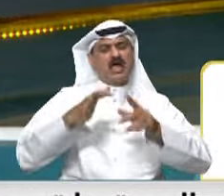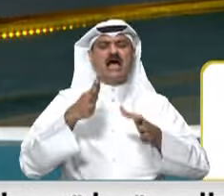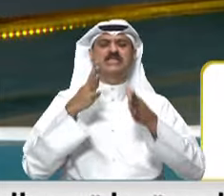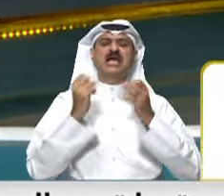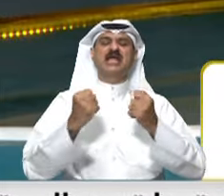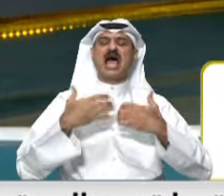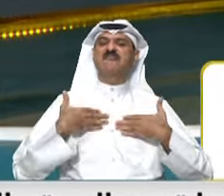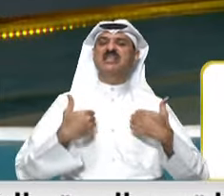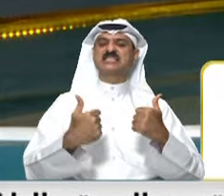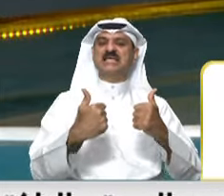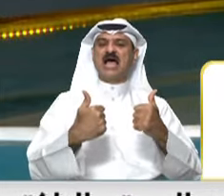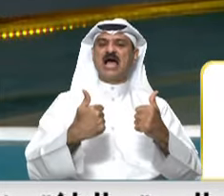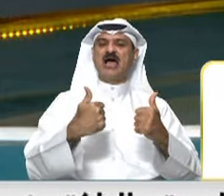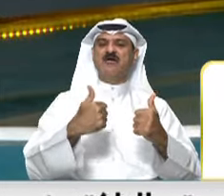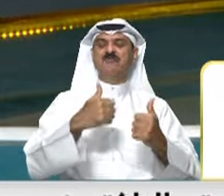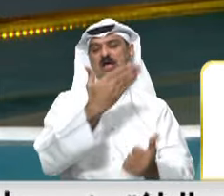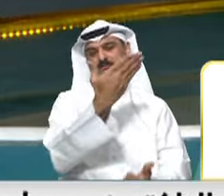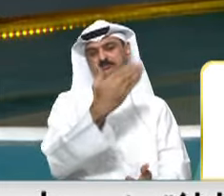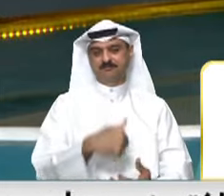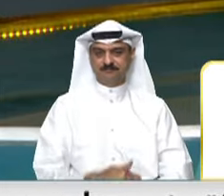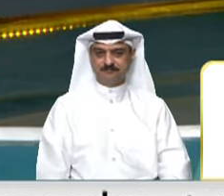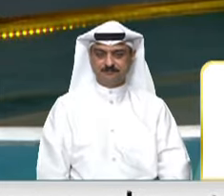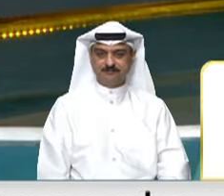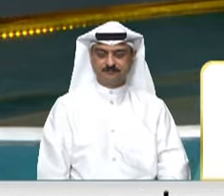الصحه العامه اثناء